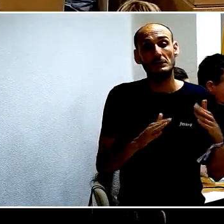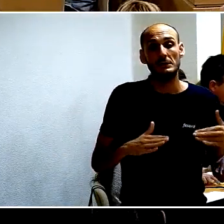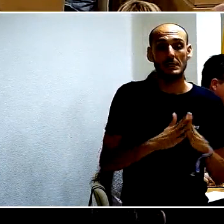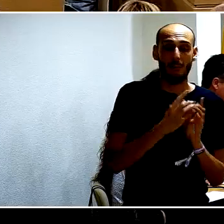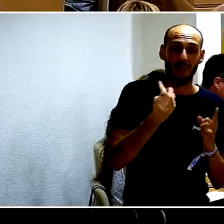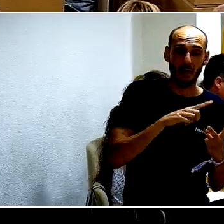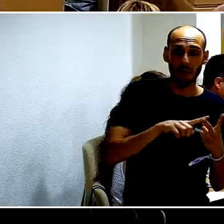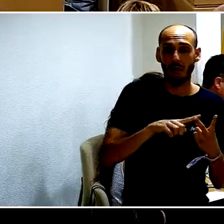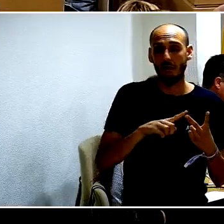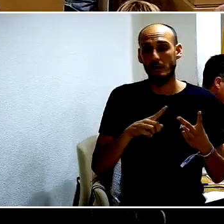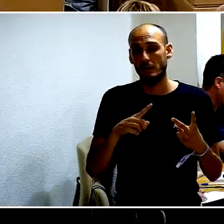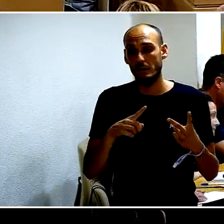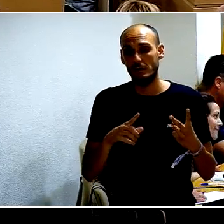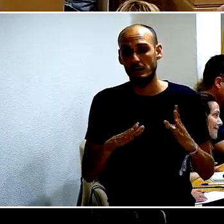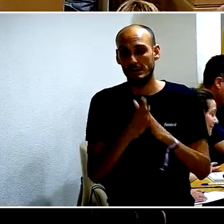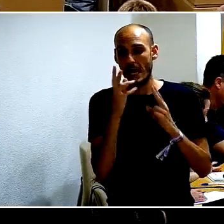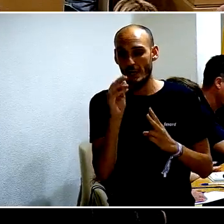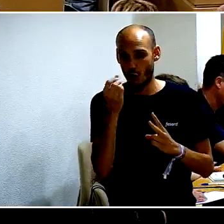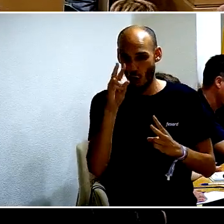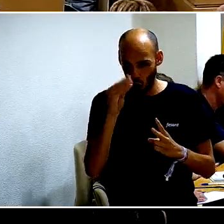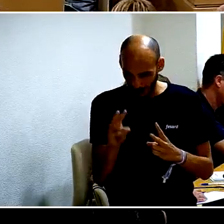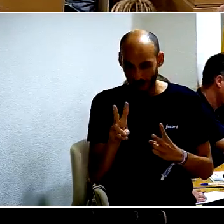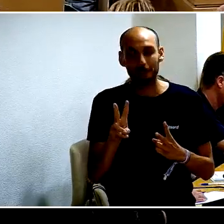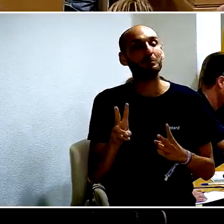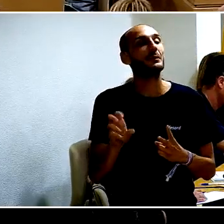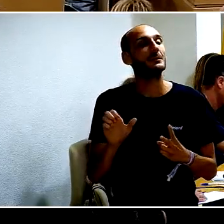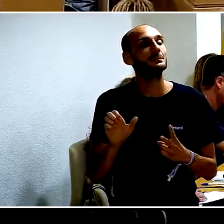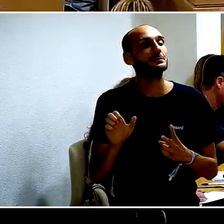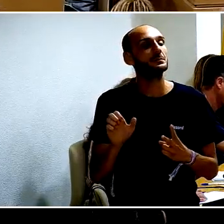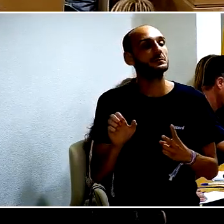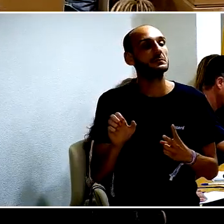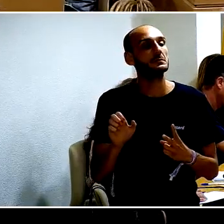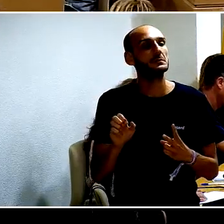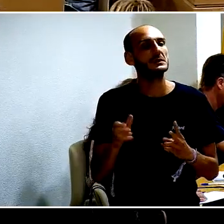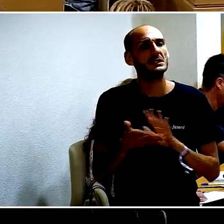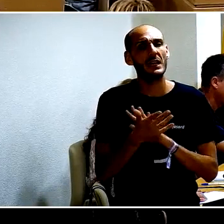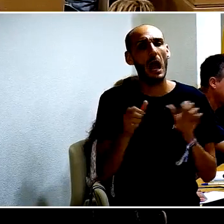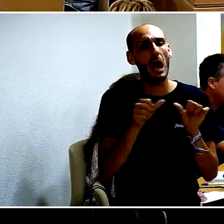Roc, que és el 16 d'agost. Sant Vicent no recordem que cau en guany, però vamos, el segon dilluns de Pasqua.